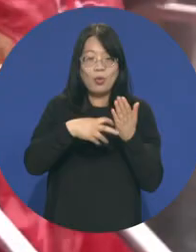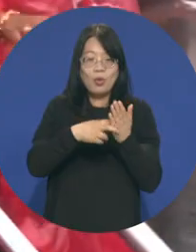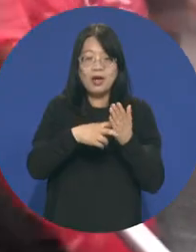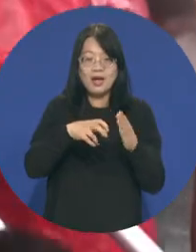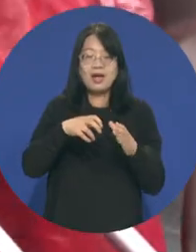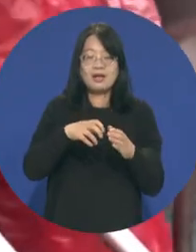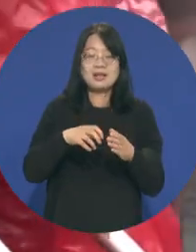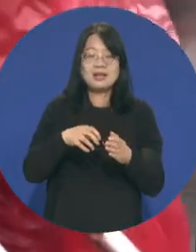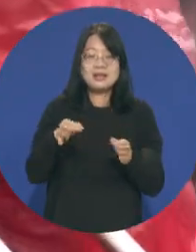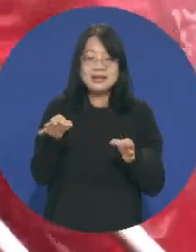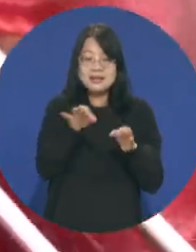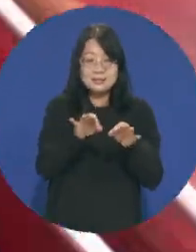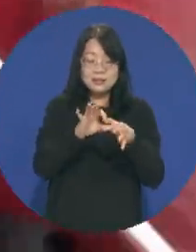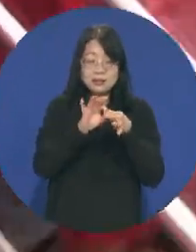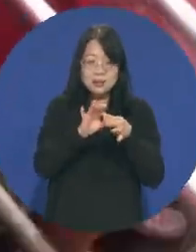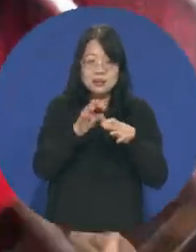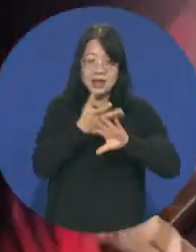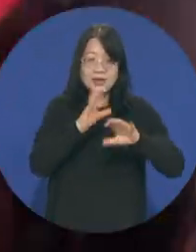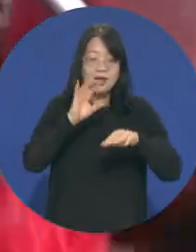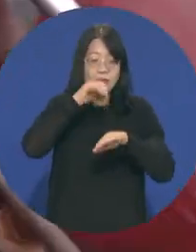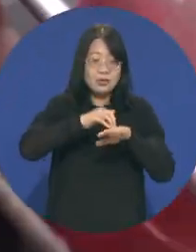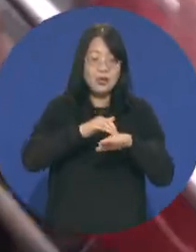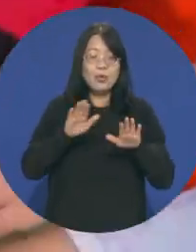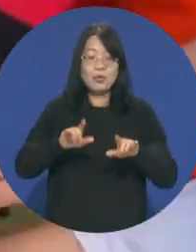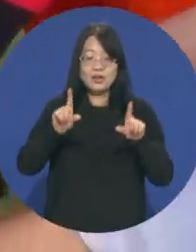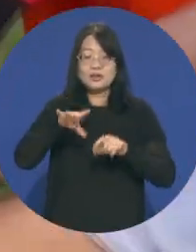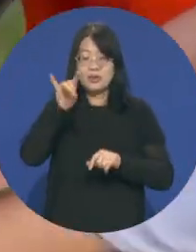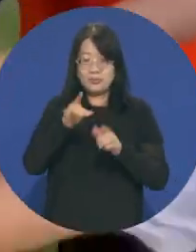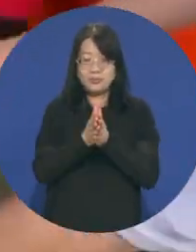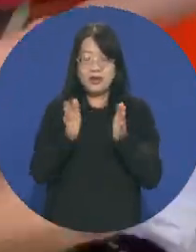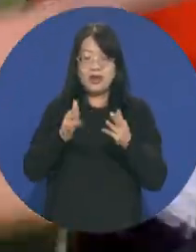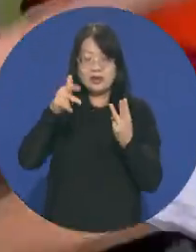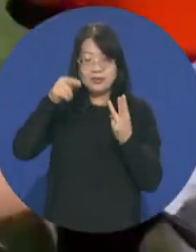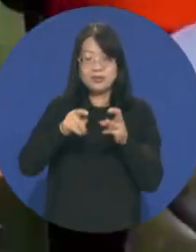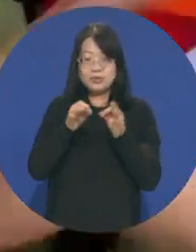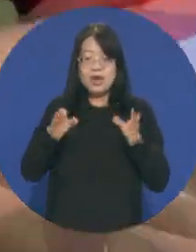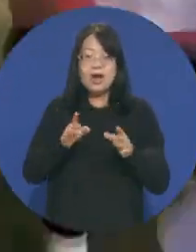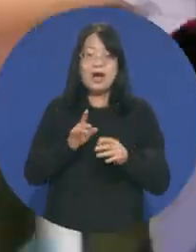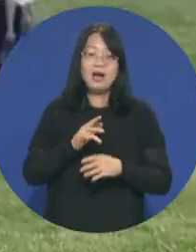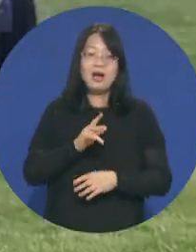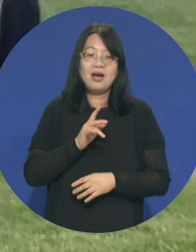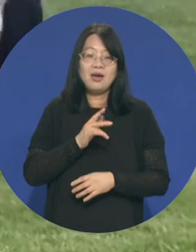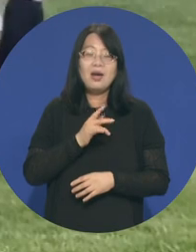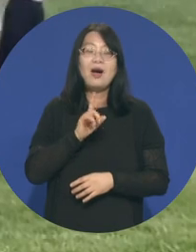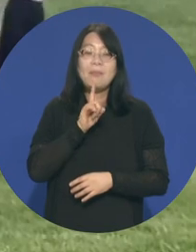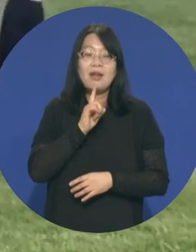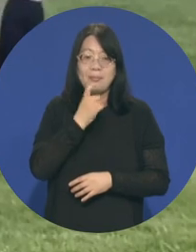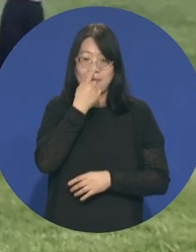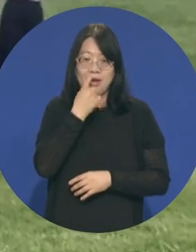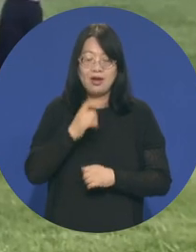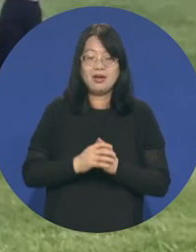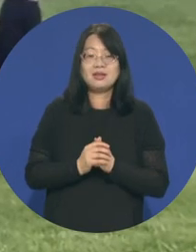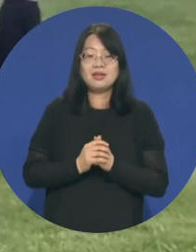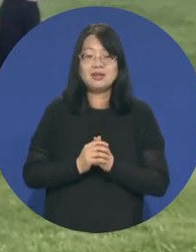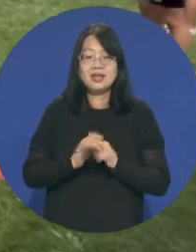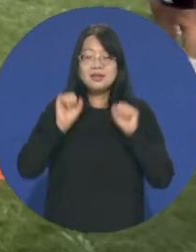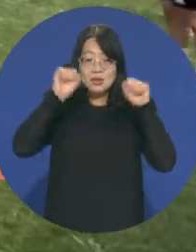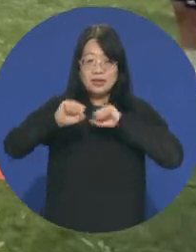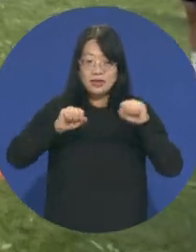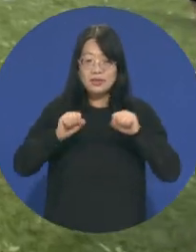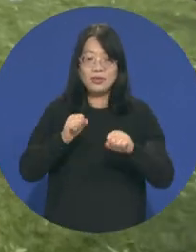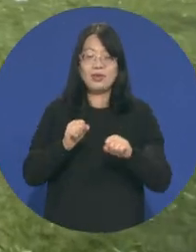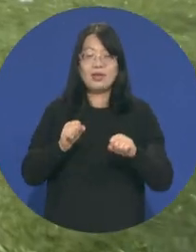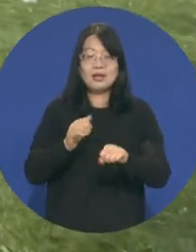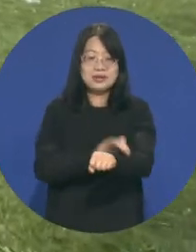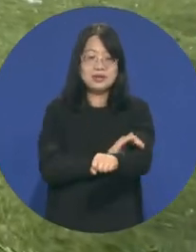사업으로 올해 처음 추진됐습니다. 참여자들은 3주간 어학 수업은 물론 체육활동, 직업 멘토링 등을